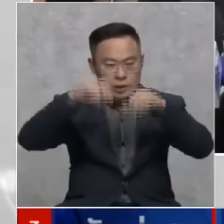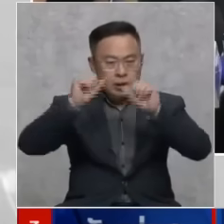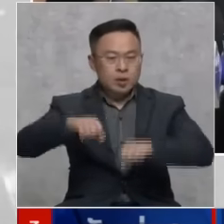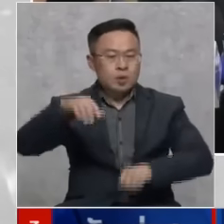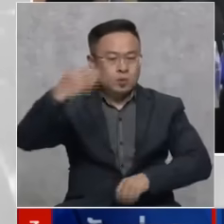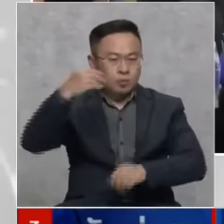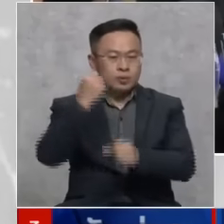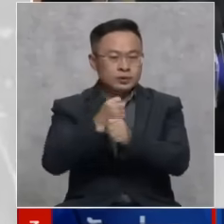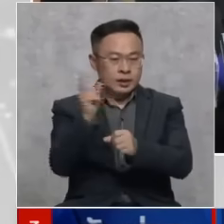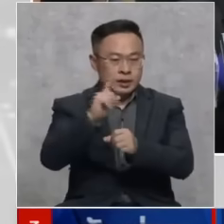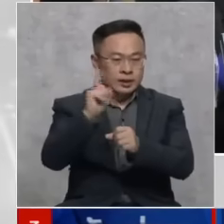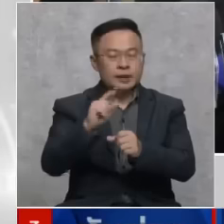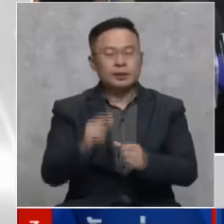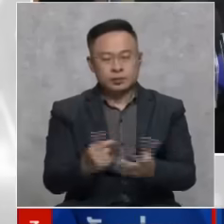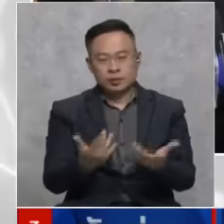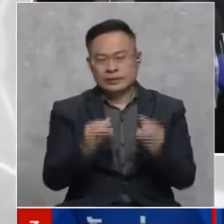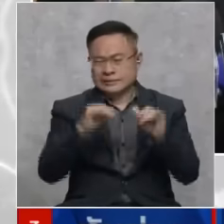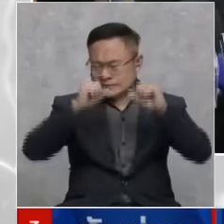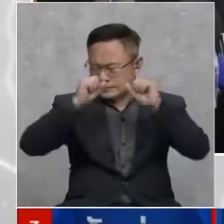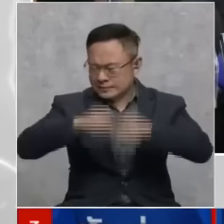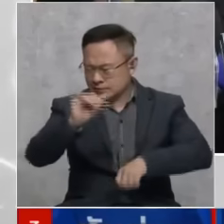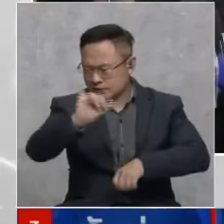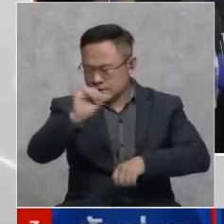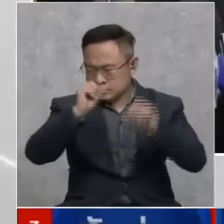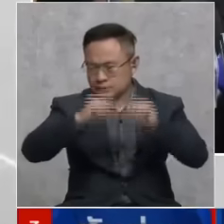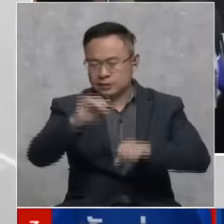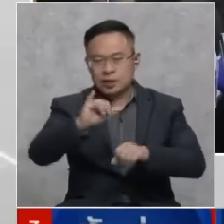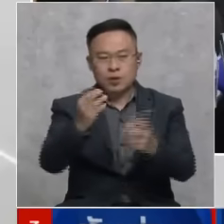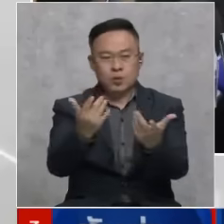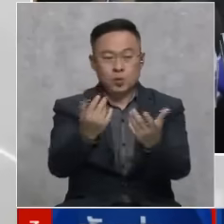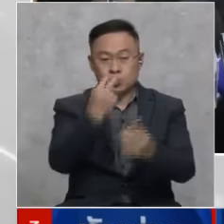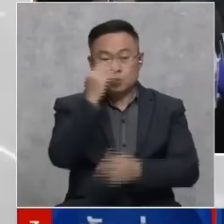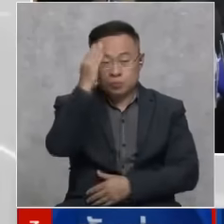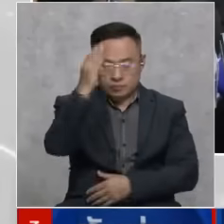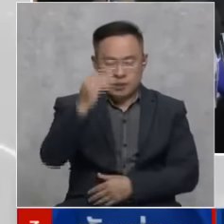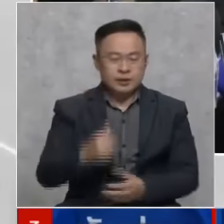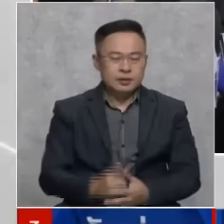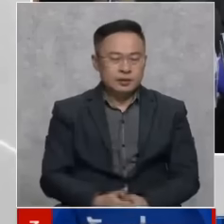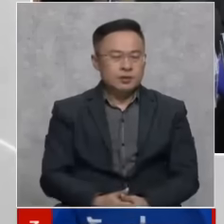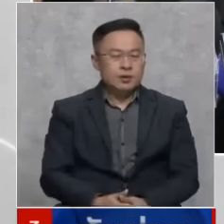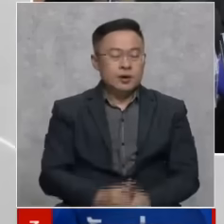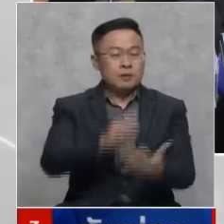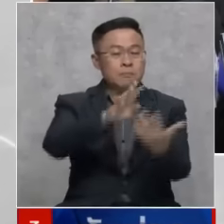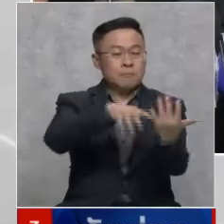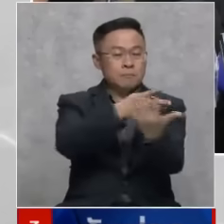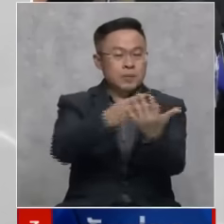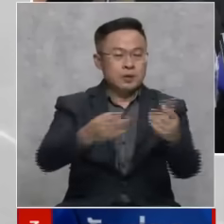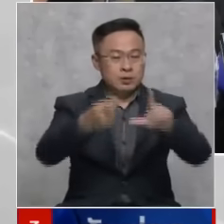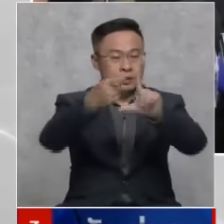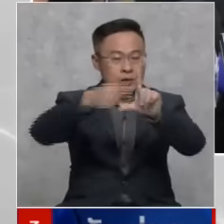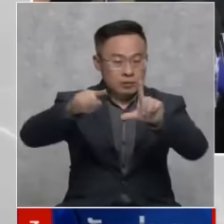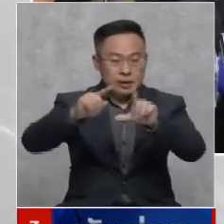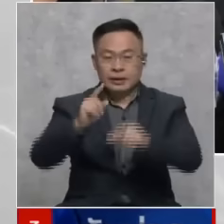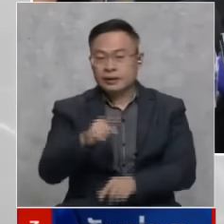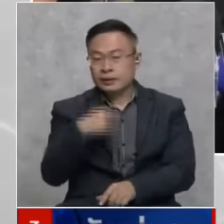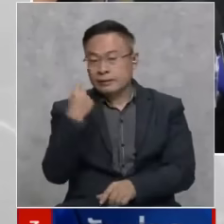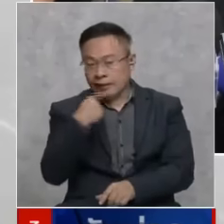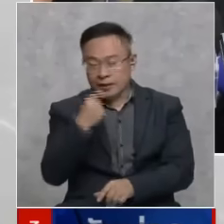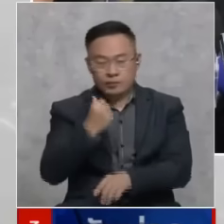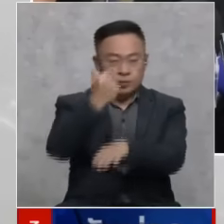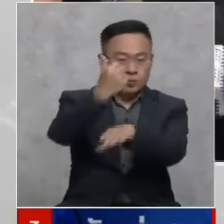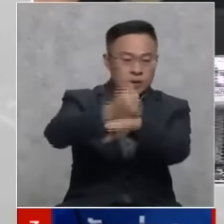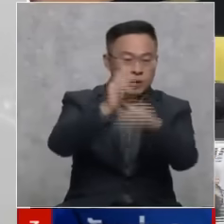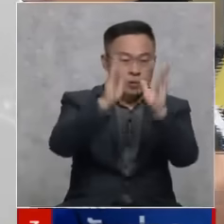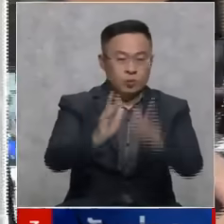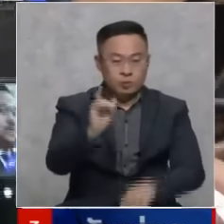จะมีแนวทางในเรื่องนี้อย่างไรค่ะ นี่นะคะหลายคนก็จับจ้องท่าทีของก้าวไกลว่าสุดท้ายเนี่ยใครจะขึ้นมาเป็นหัวหน้าพรรคคนใหม่ของก้าวไก